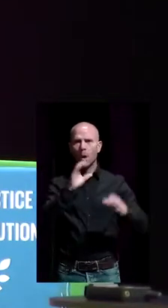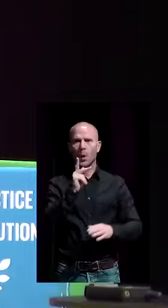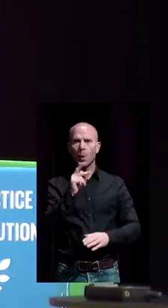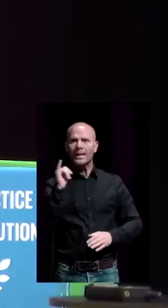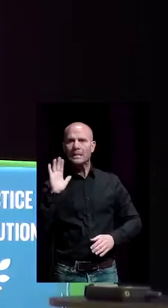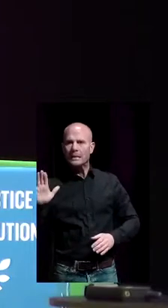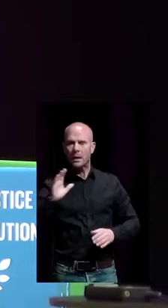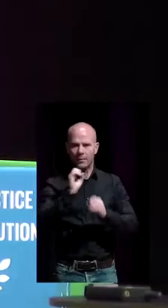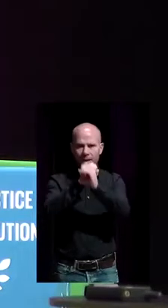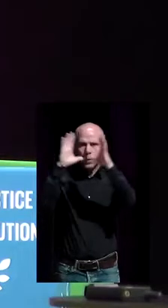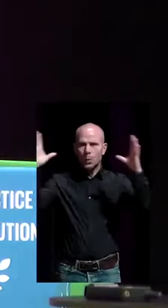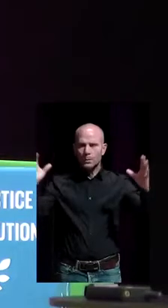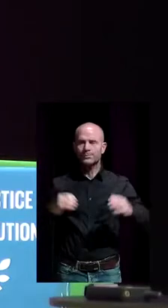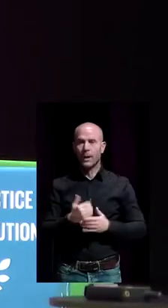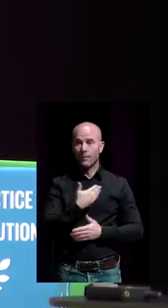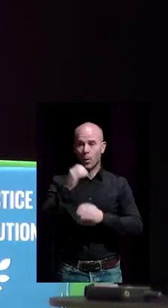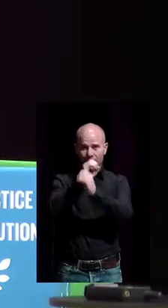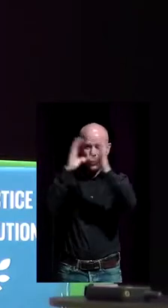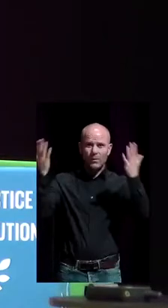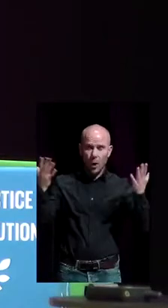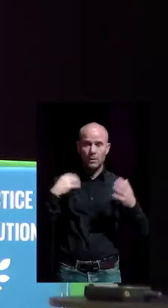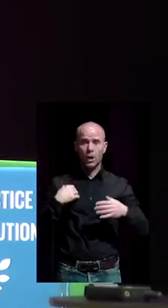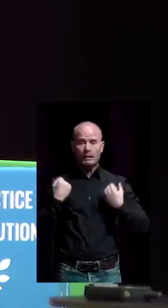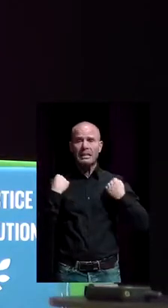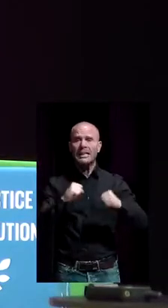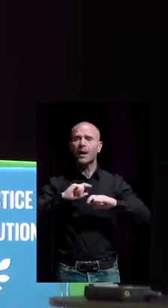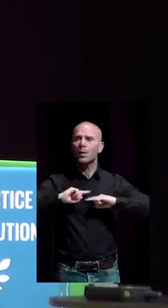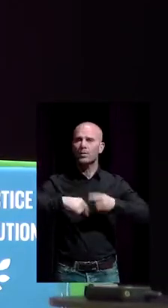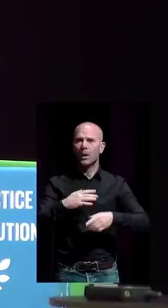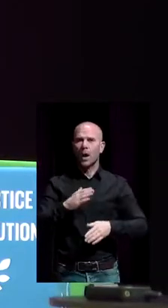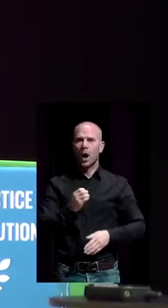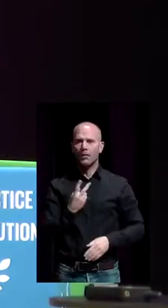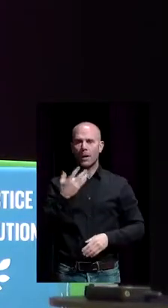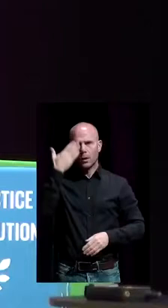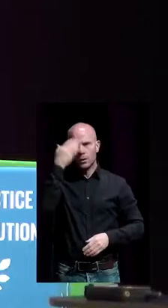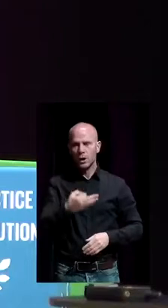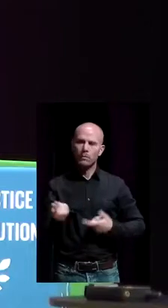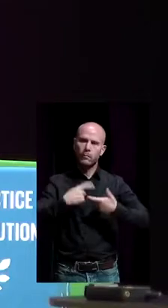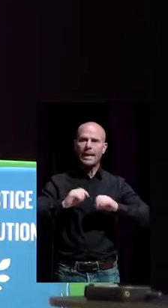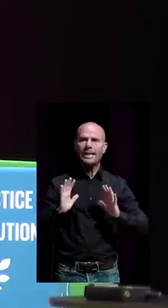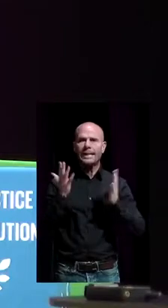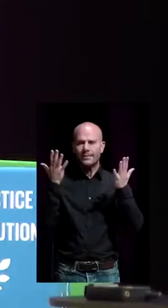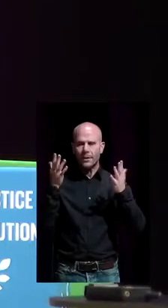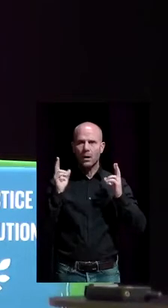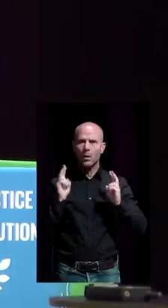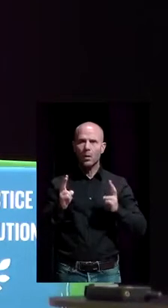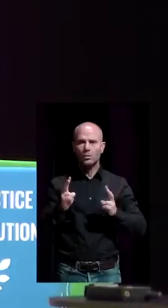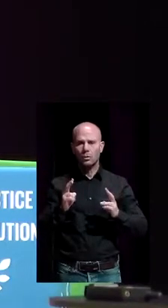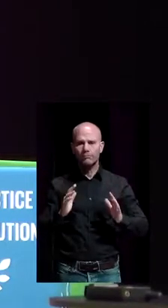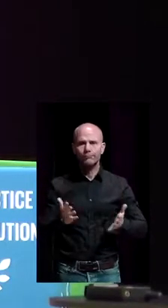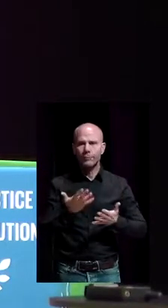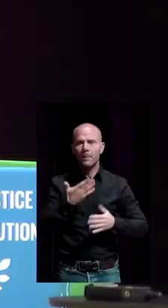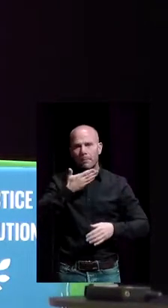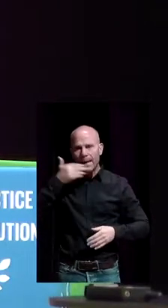vision. Och vår vision är att driva utvecklingen av kunskap om livet och verka för en bättre